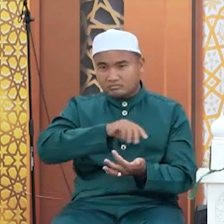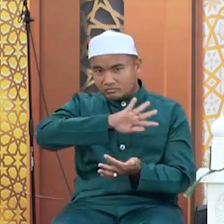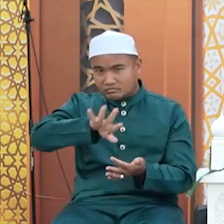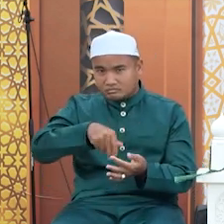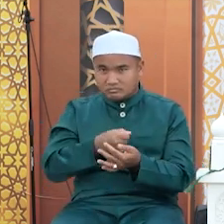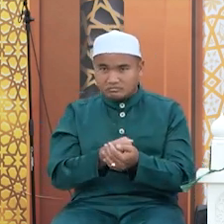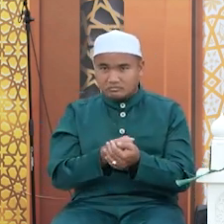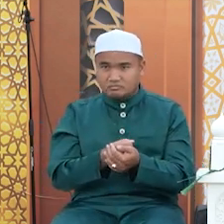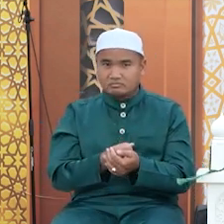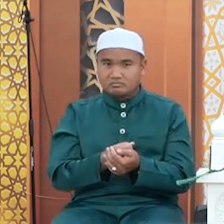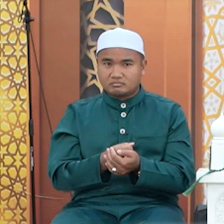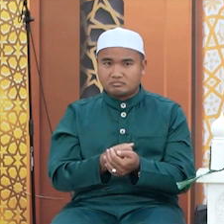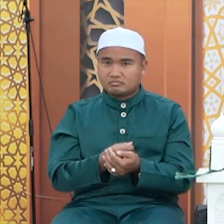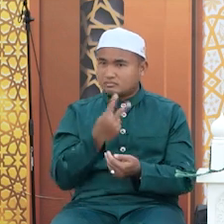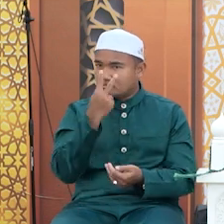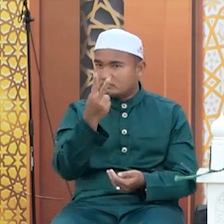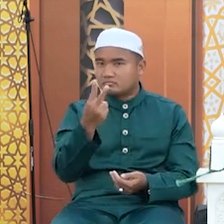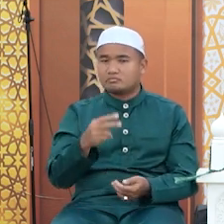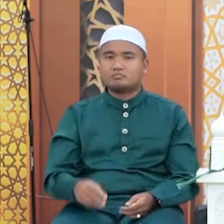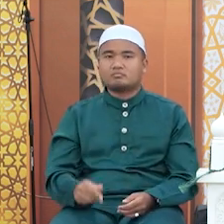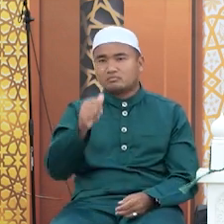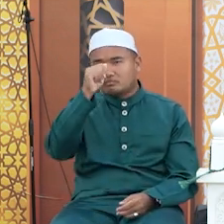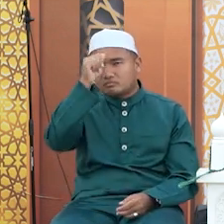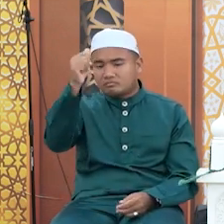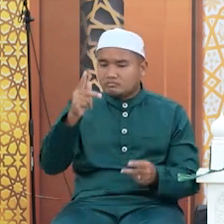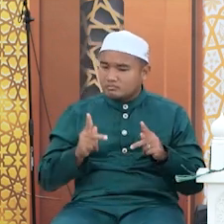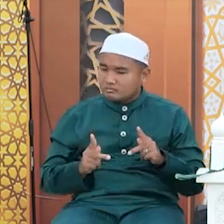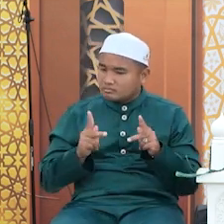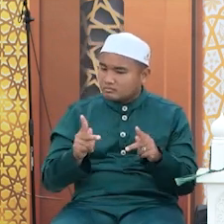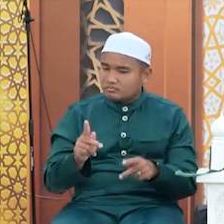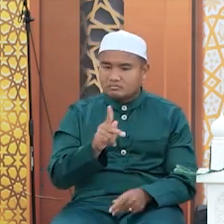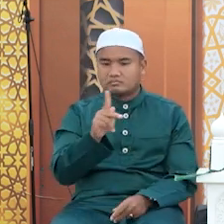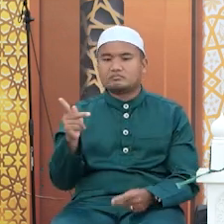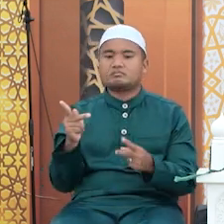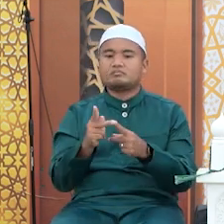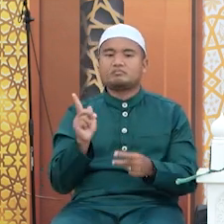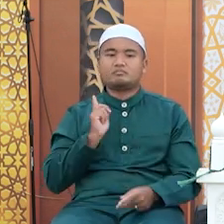kita rasa Allah kurniakan kepada kita dengan pelbagai nikmat.